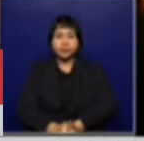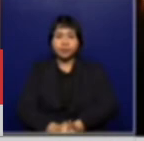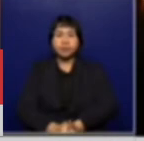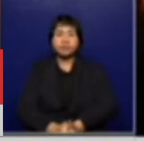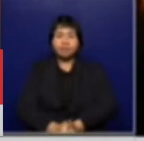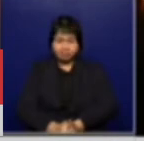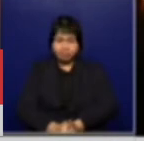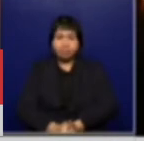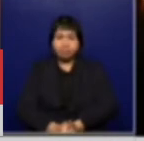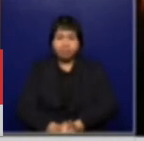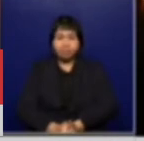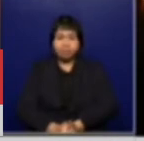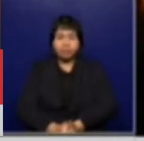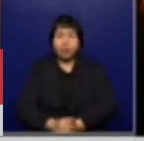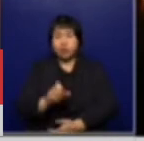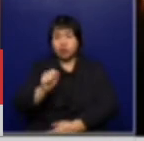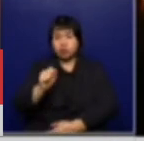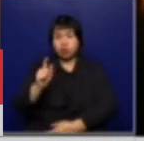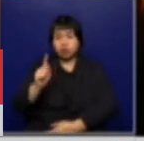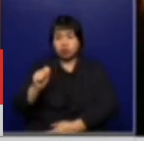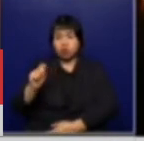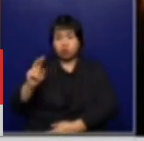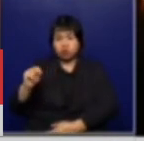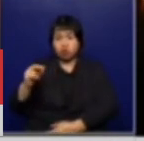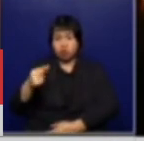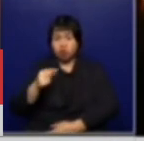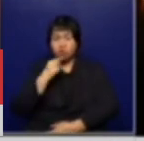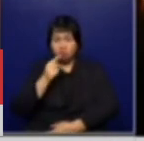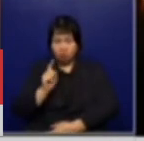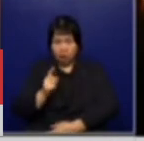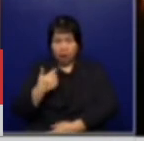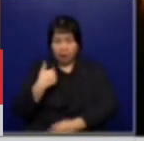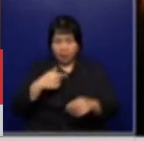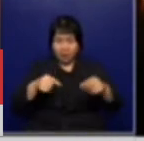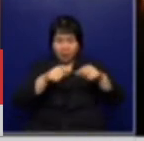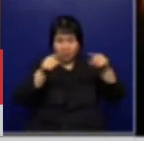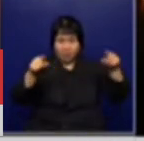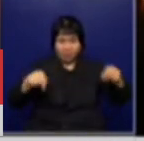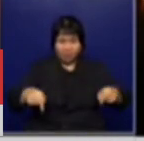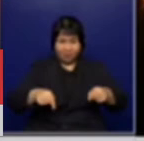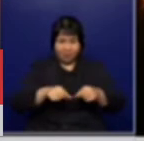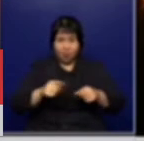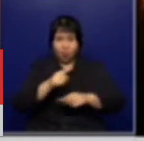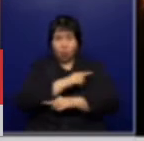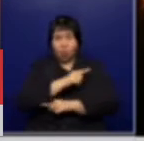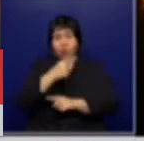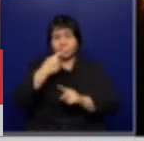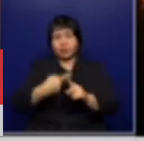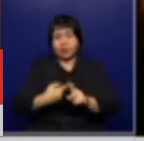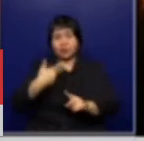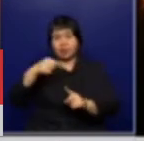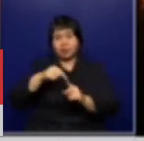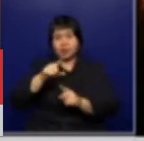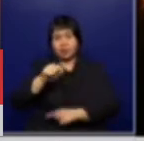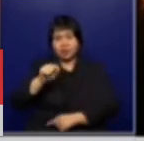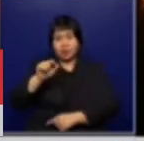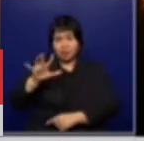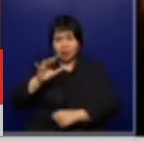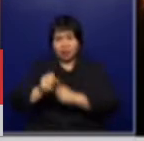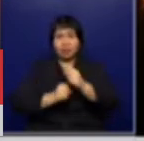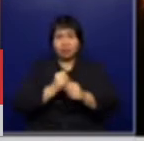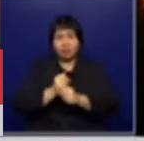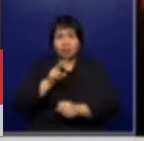สำนักงานการตรวจเงินแห่งชาติค่ะได้มีรายงานของผู้สอบบัญชีลงวันที่25มีนาคม